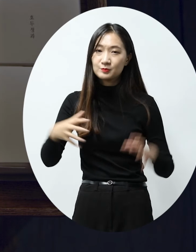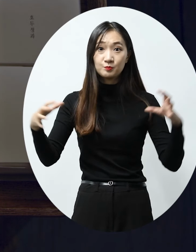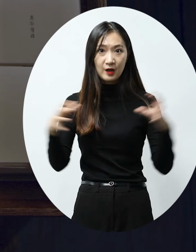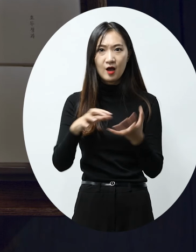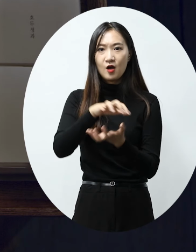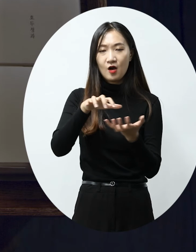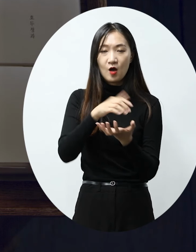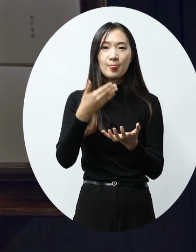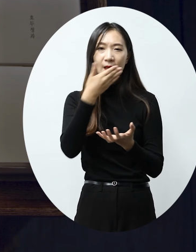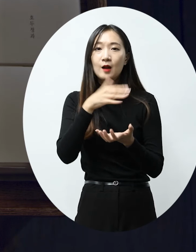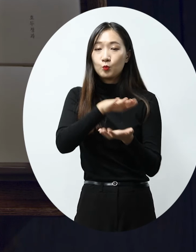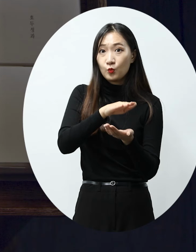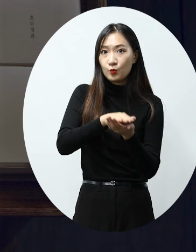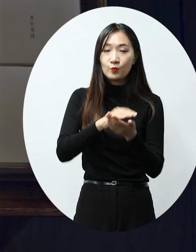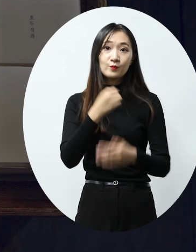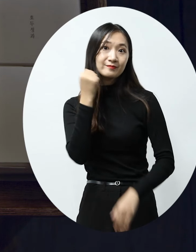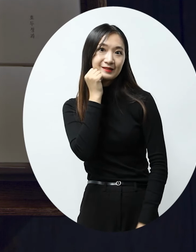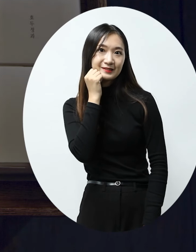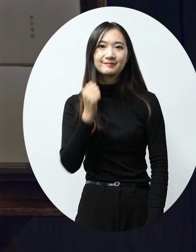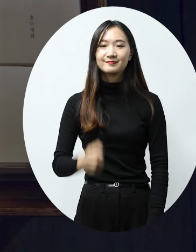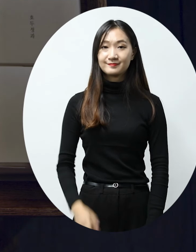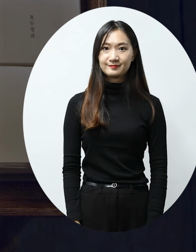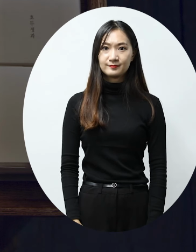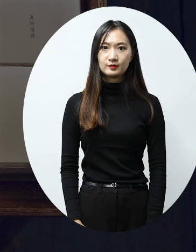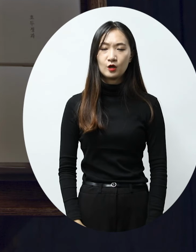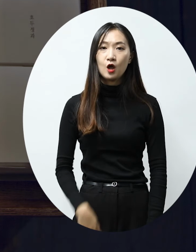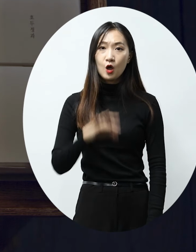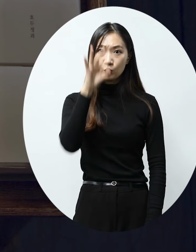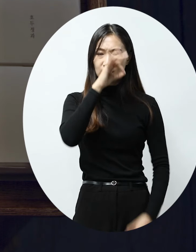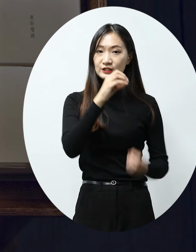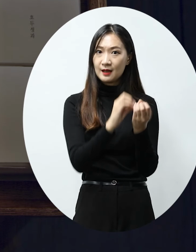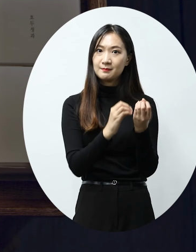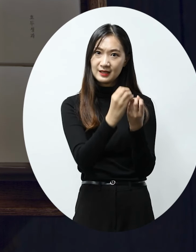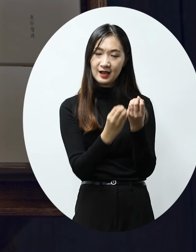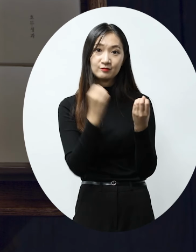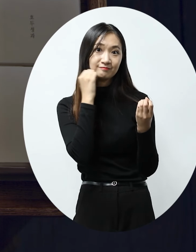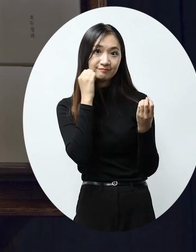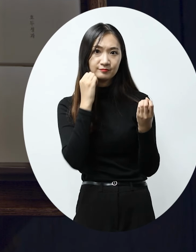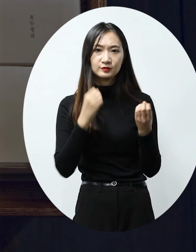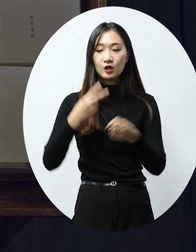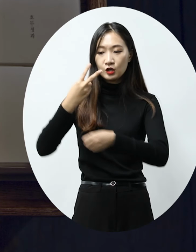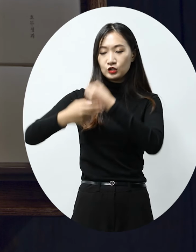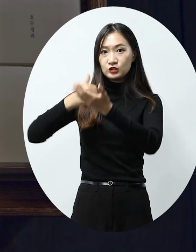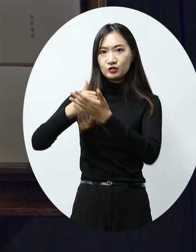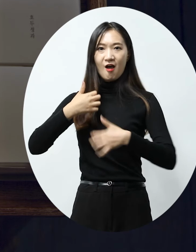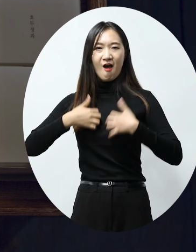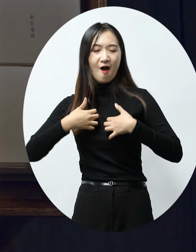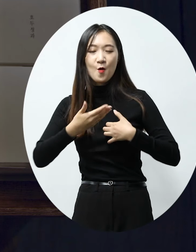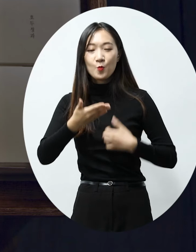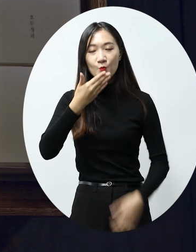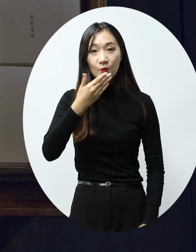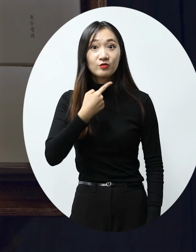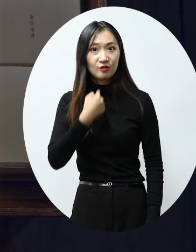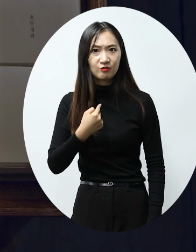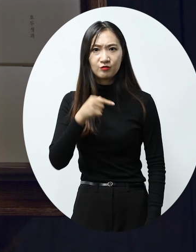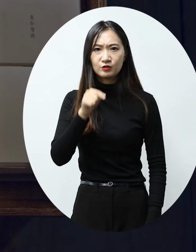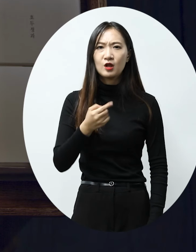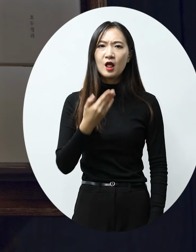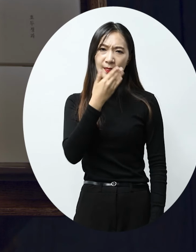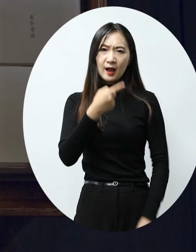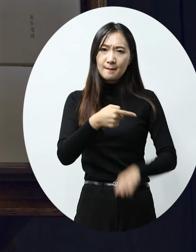볶아 연물에 버무려 깨고물을 묻힌 육아입니다 돼지감자 부각입니다 신선들이 즐겨 먹었다던 부각을